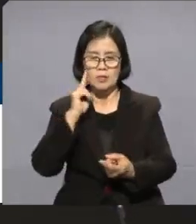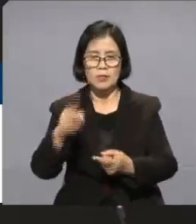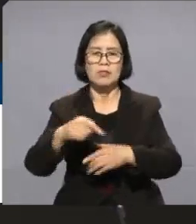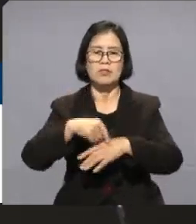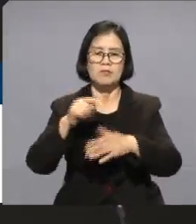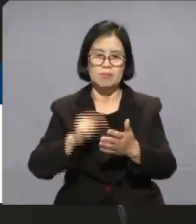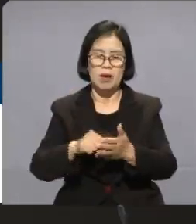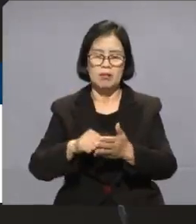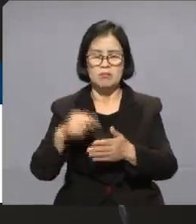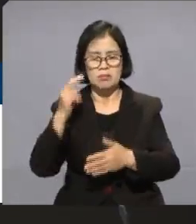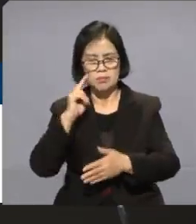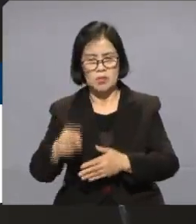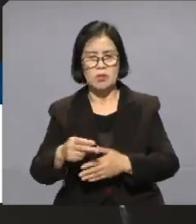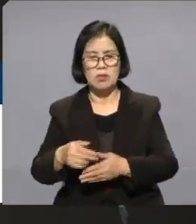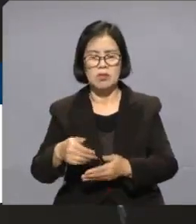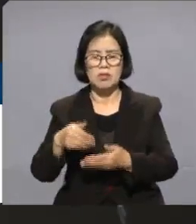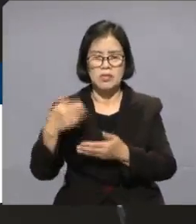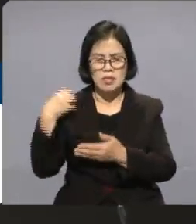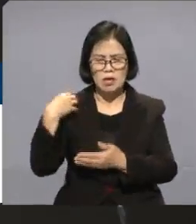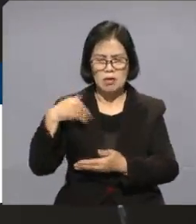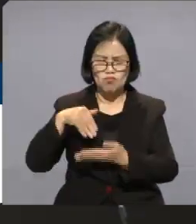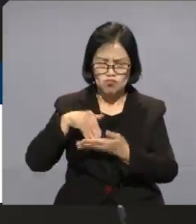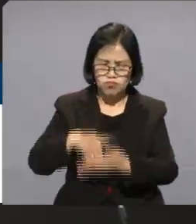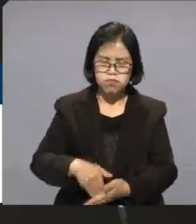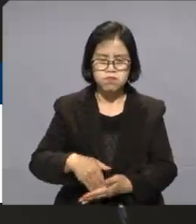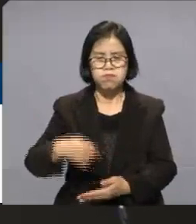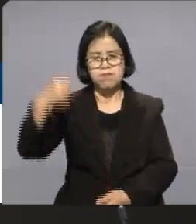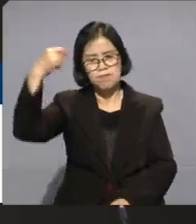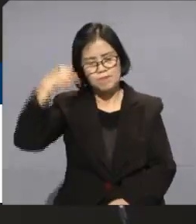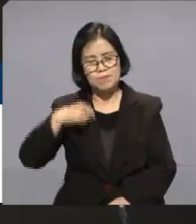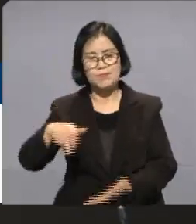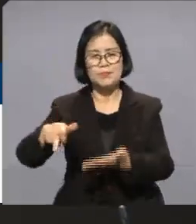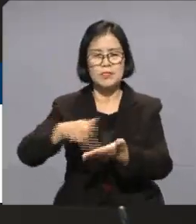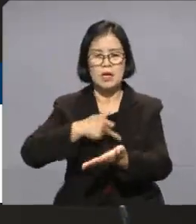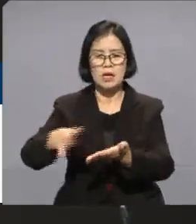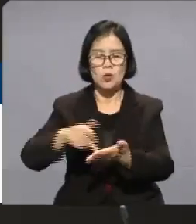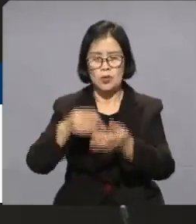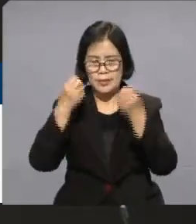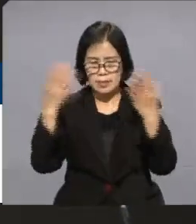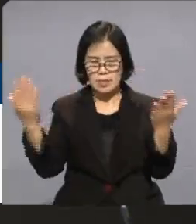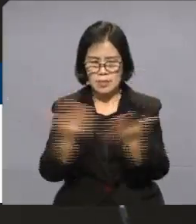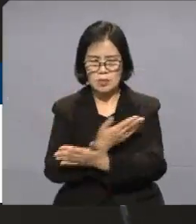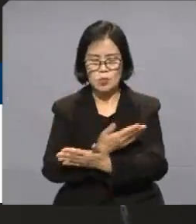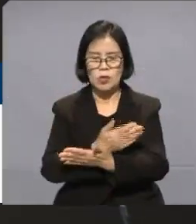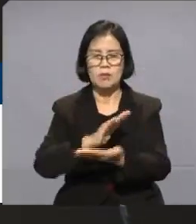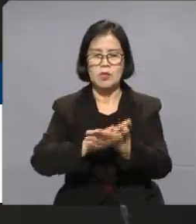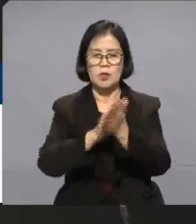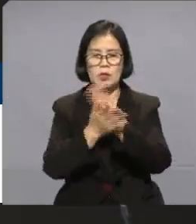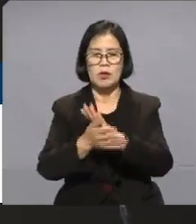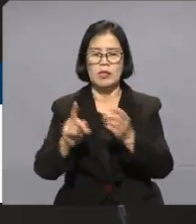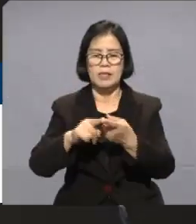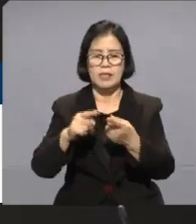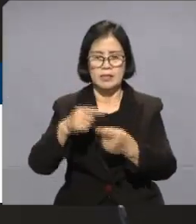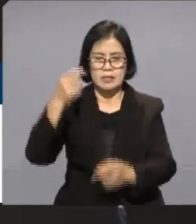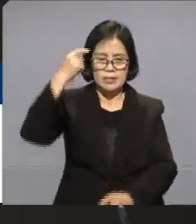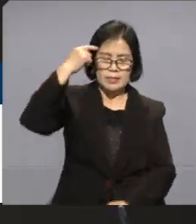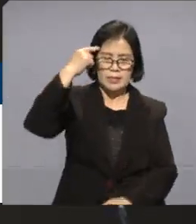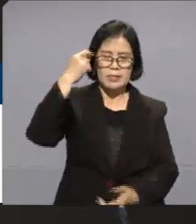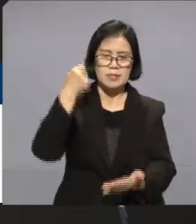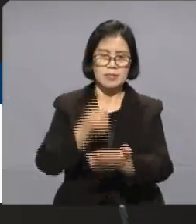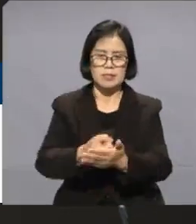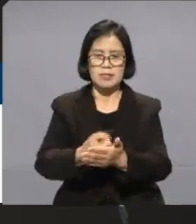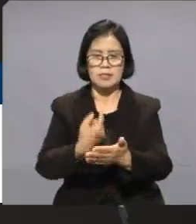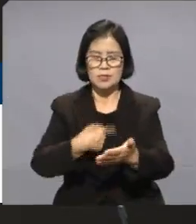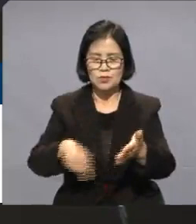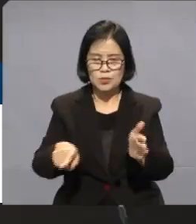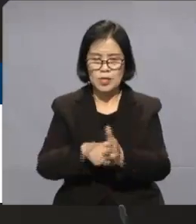심정과 막중한 책임을 통감하며 카카오의 쇄신과 변화에 대한 의지를 다지고자